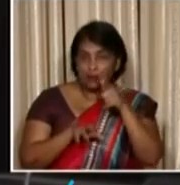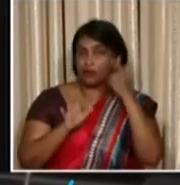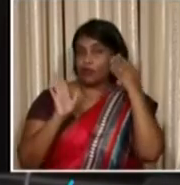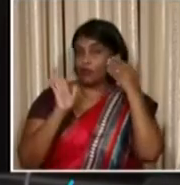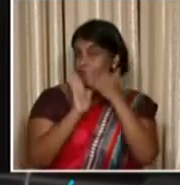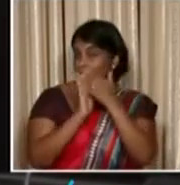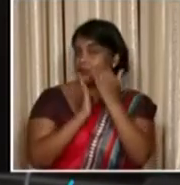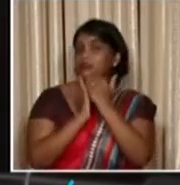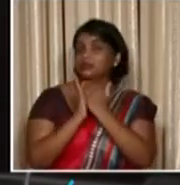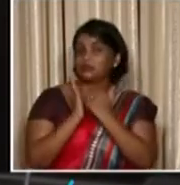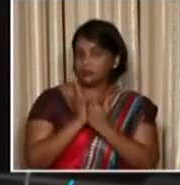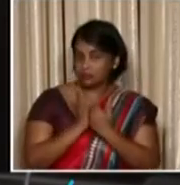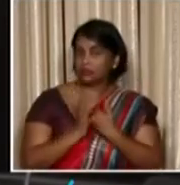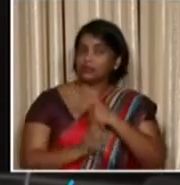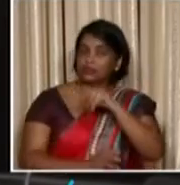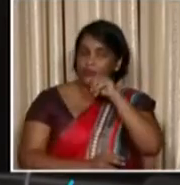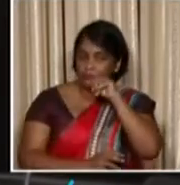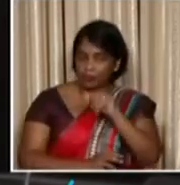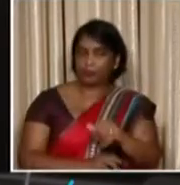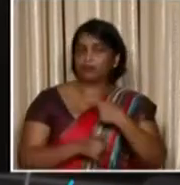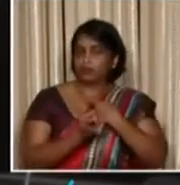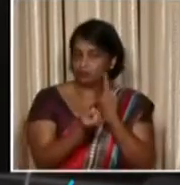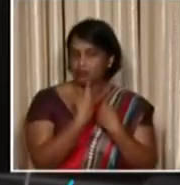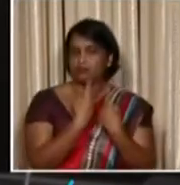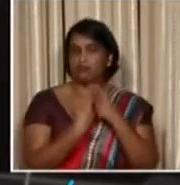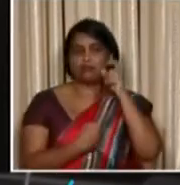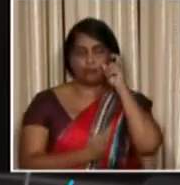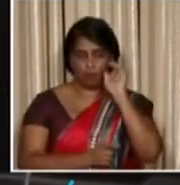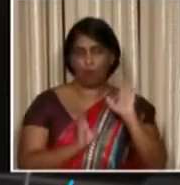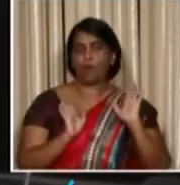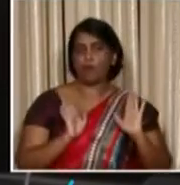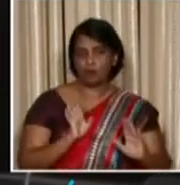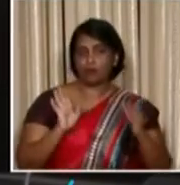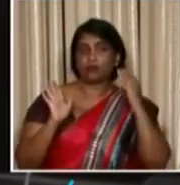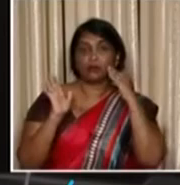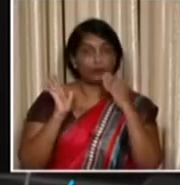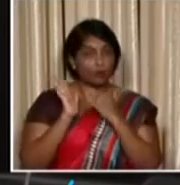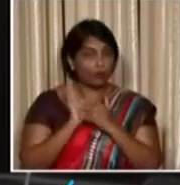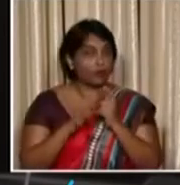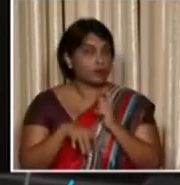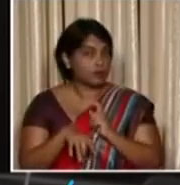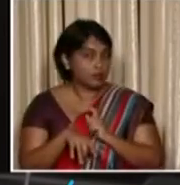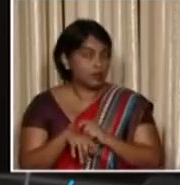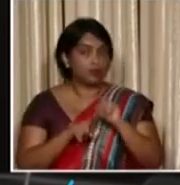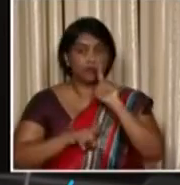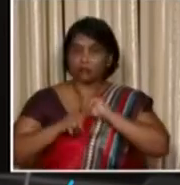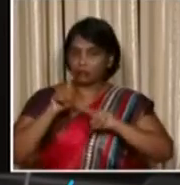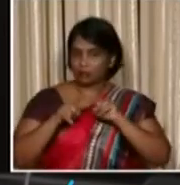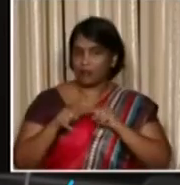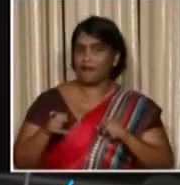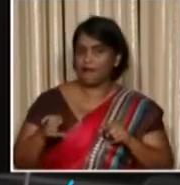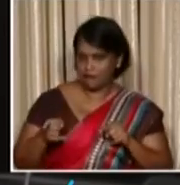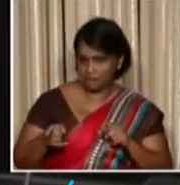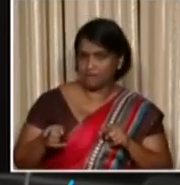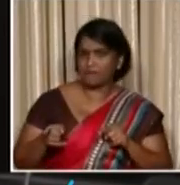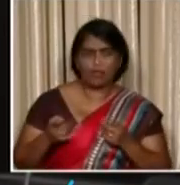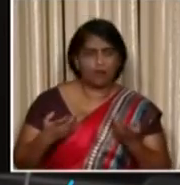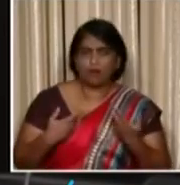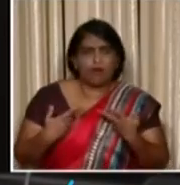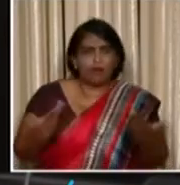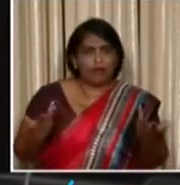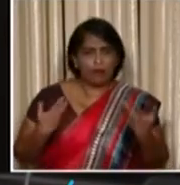කරුණු පිළිබඳව අපි අනිවාර්යෙන්ම අධ්‍යයනය කරන්න ඕනි මේ පිළිබඳව මේ කියන වෙලාවේ මෙහෙම සාකච්ඡාවක් තිබිලා තියෙනවා ඒ පිළිබඳව අපේ